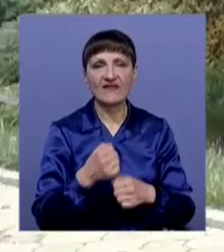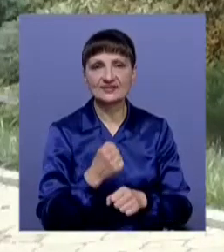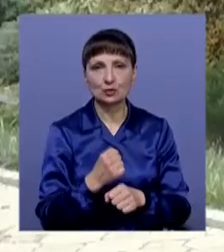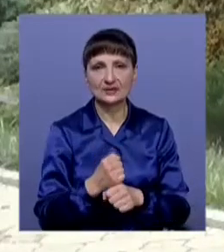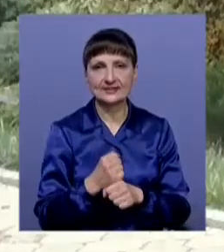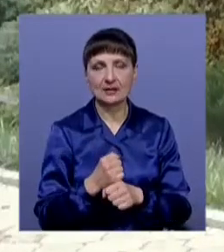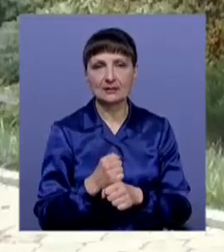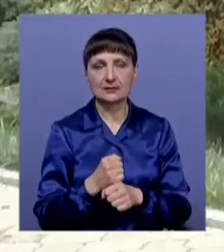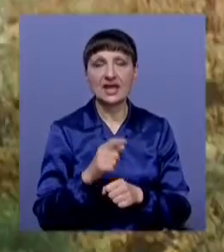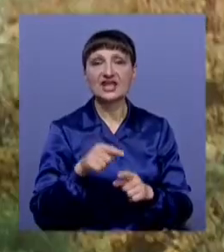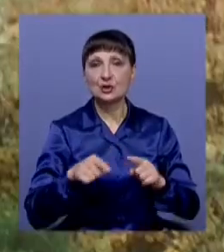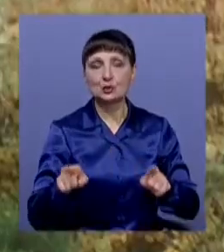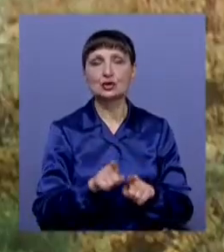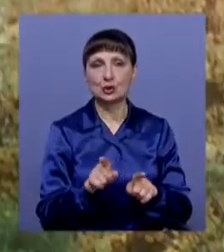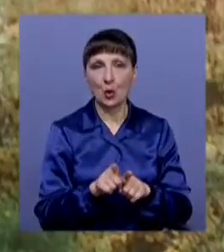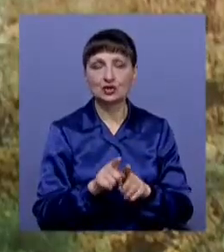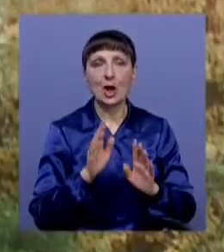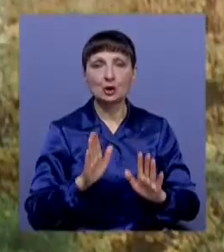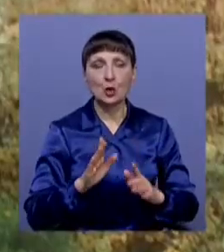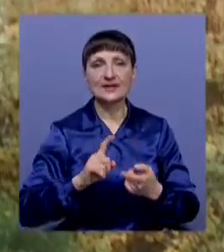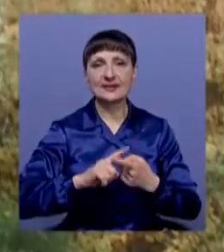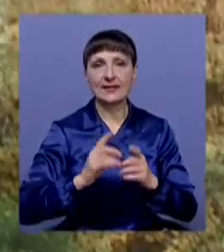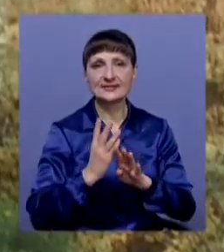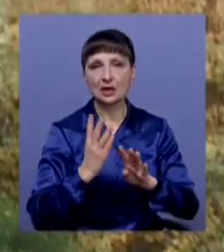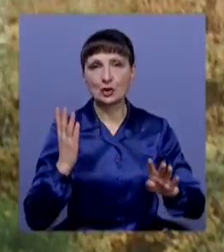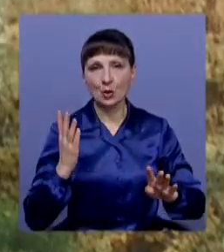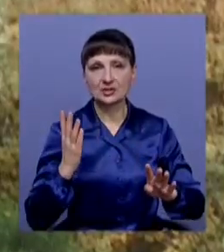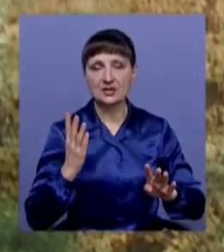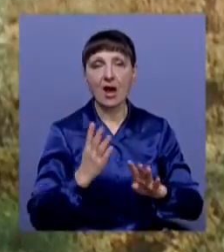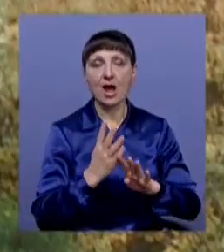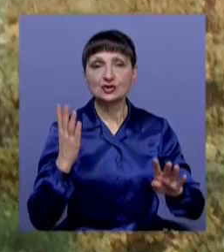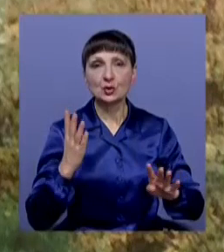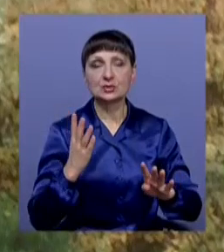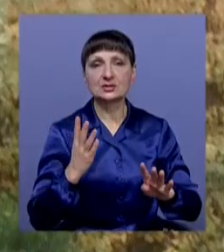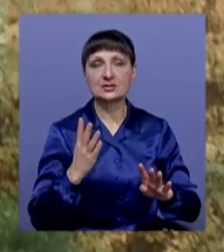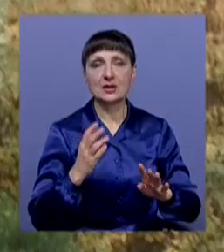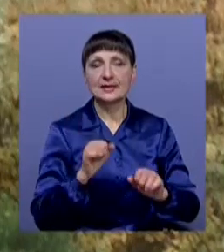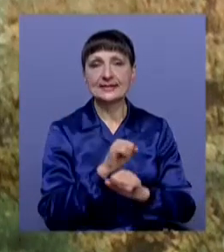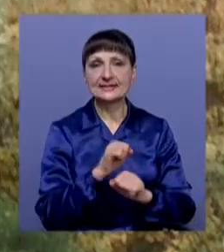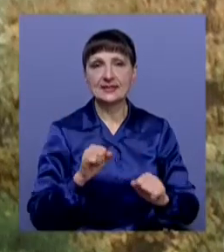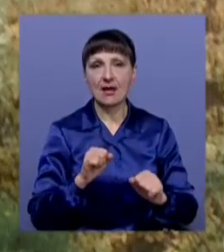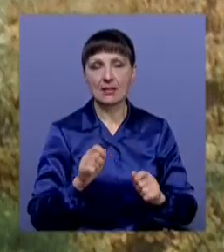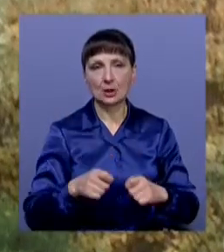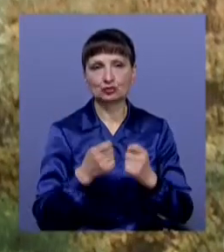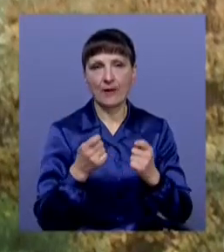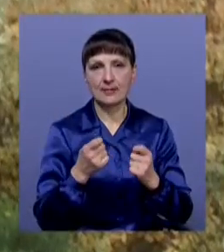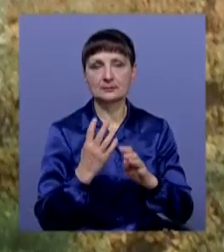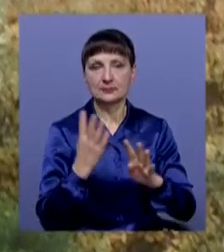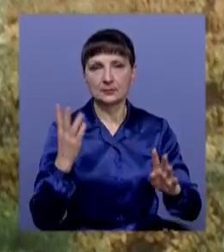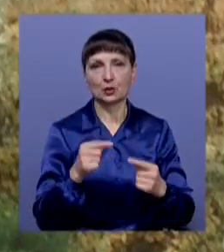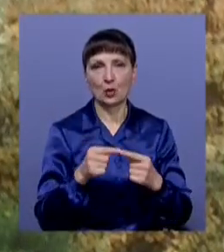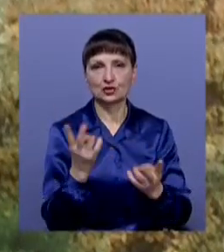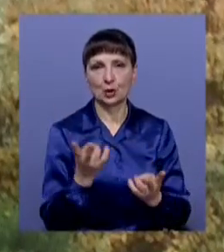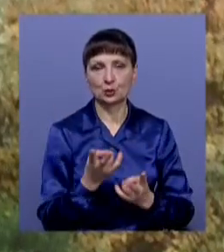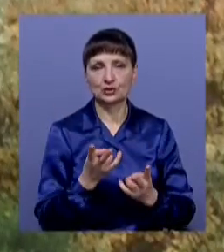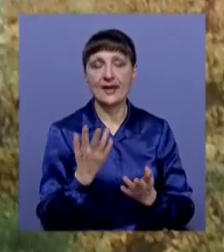сделать. В том числе и текущий ремонт. Поэтому только согласно очередности. Очередность никто как бы по закону не имеет права нарушать эту